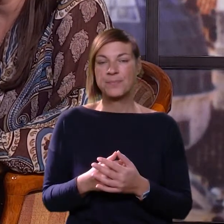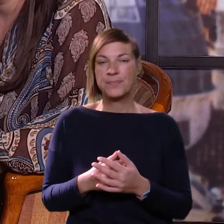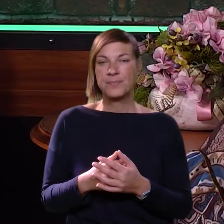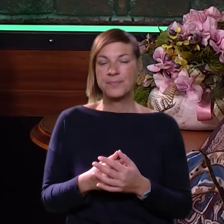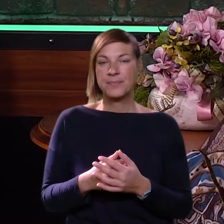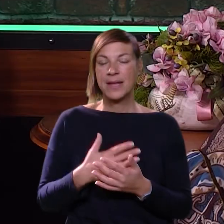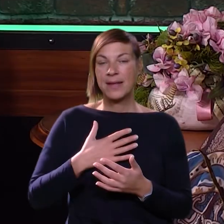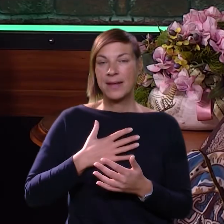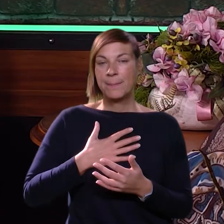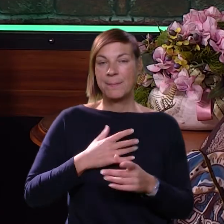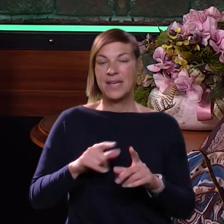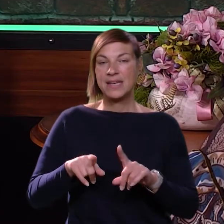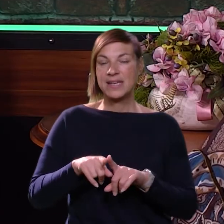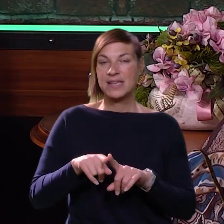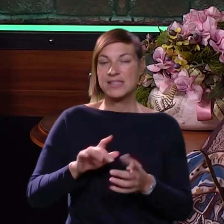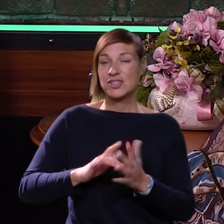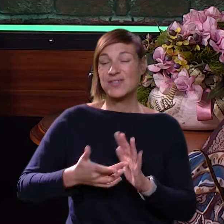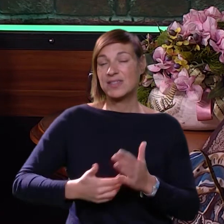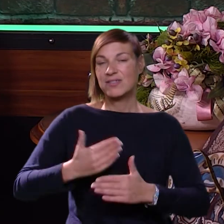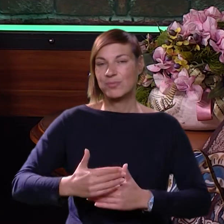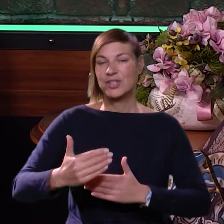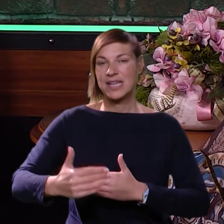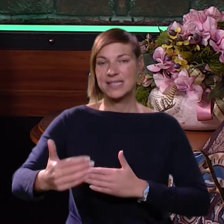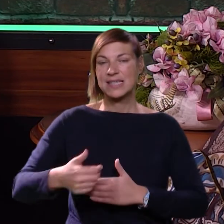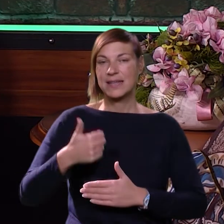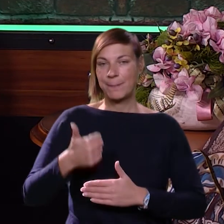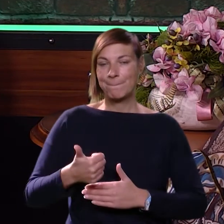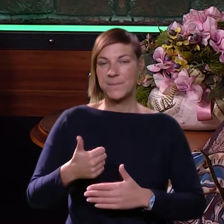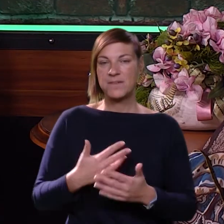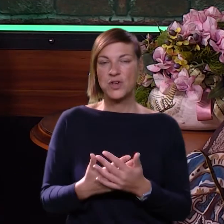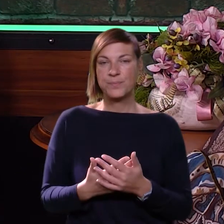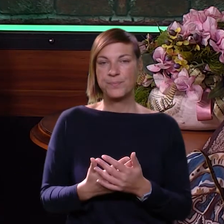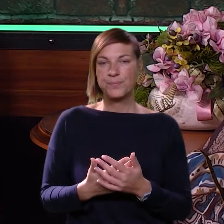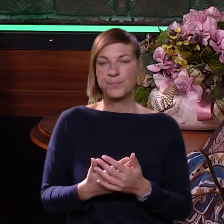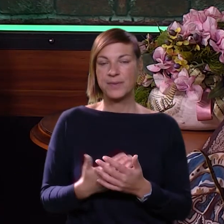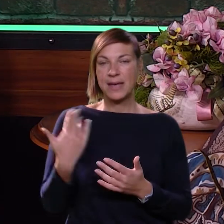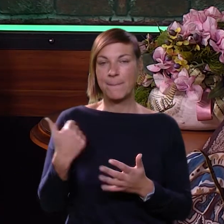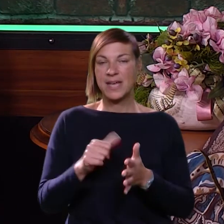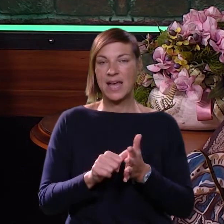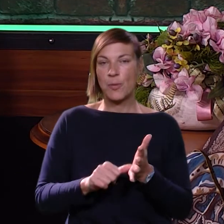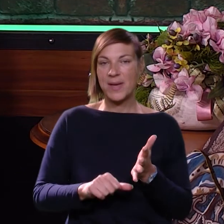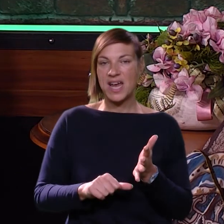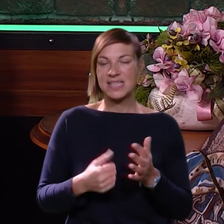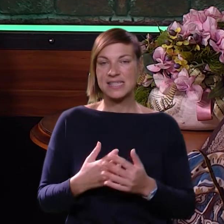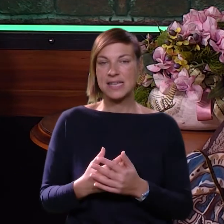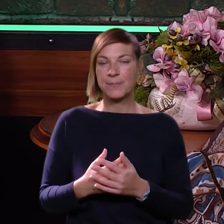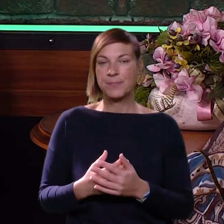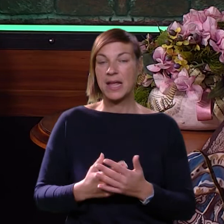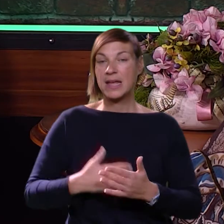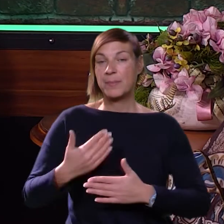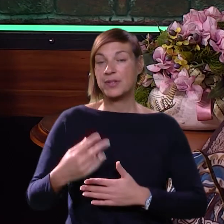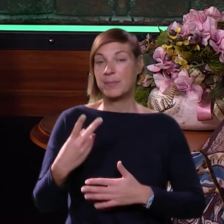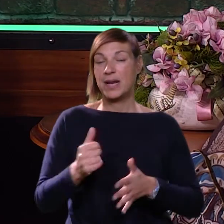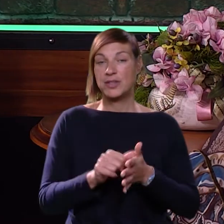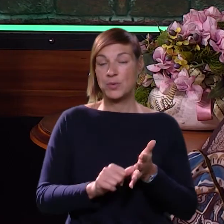Pa u stvari, meni je to sve bio jedan slijed. Znači, prvo je bila operacija, pa je